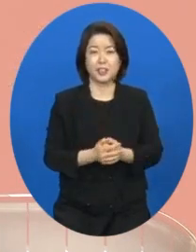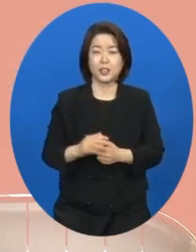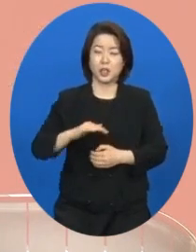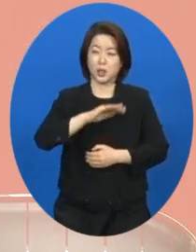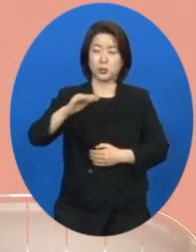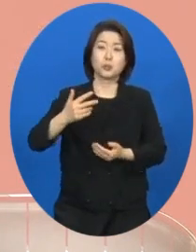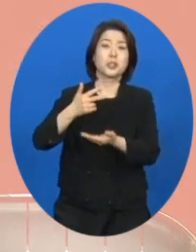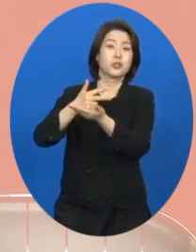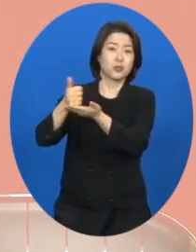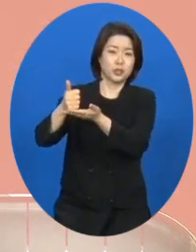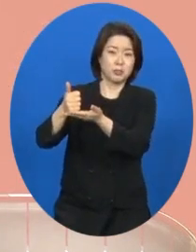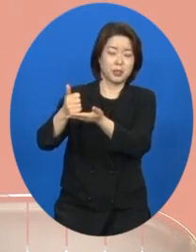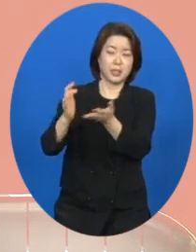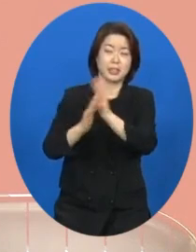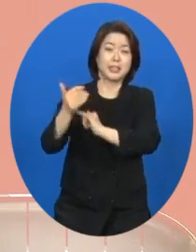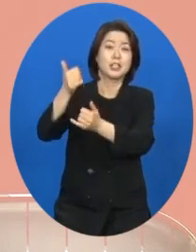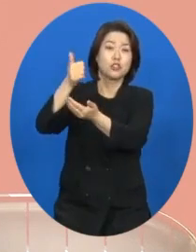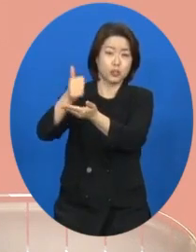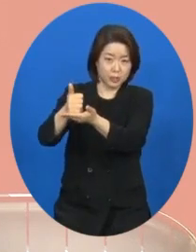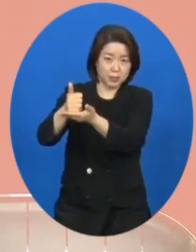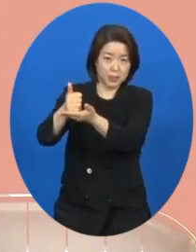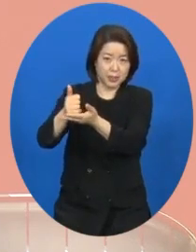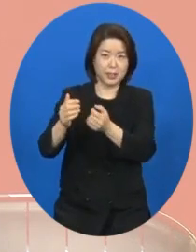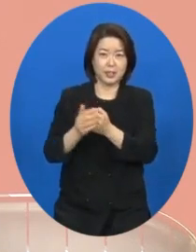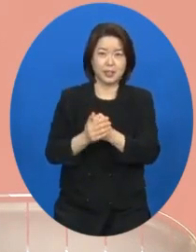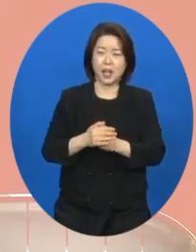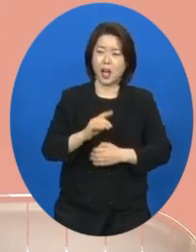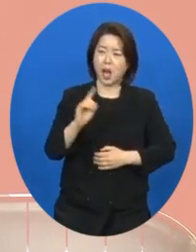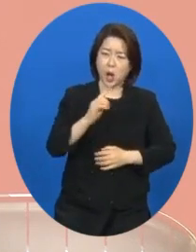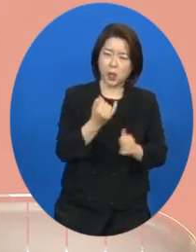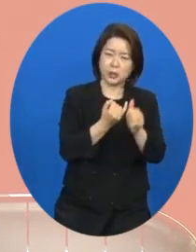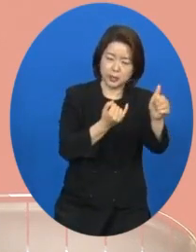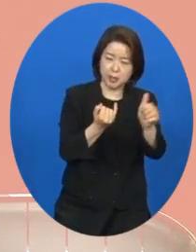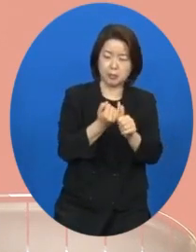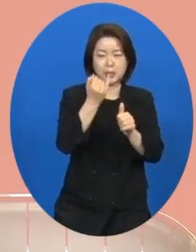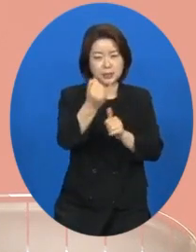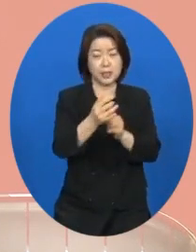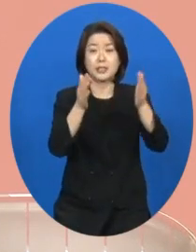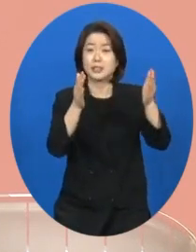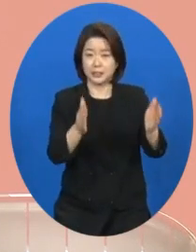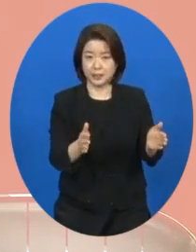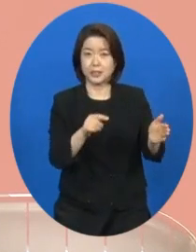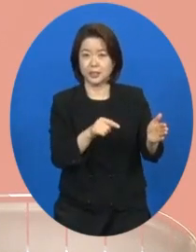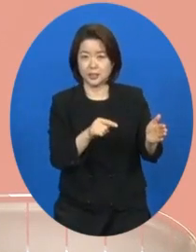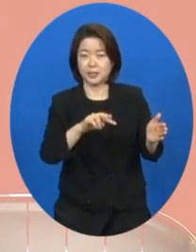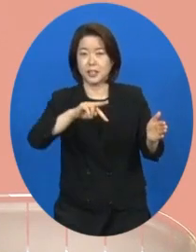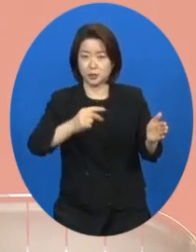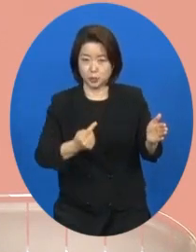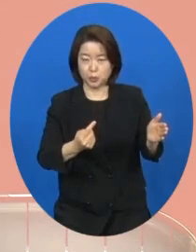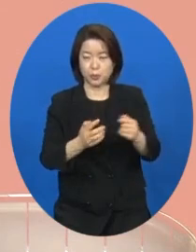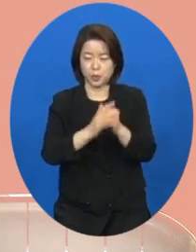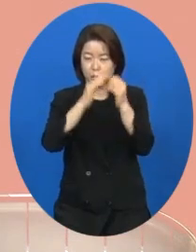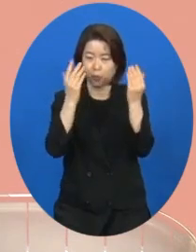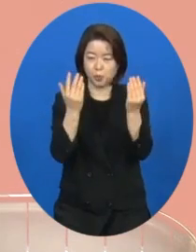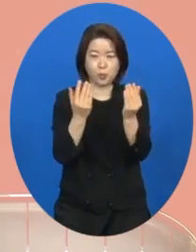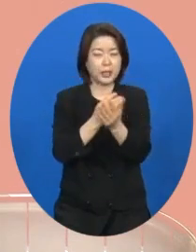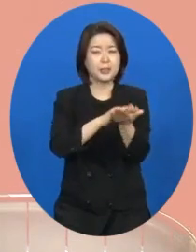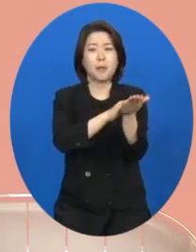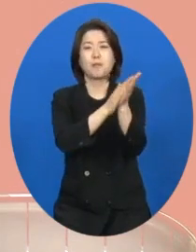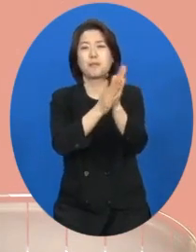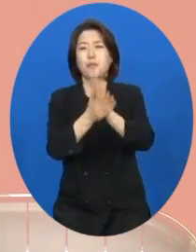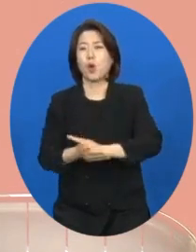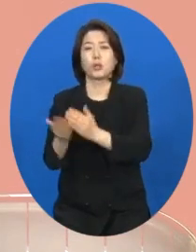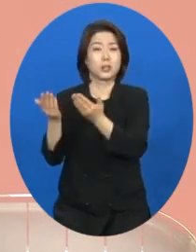우리 주님이 예수님께서 어떤 남편과 아내 사이든지 완전히 변화되게